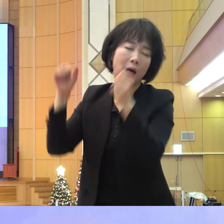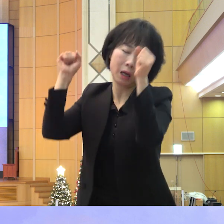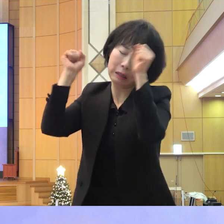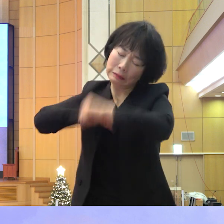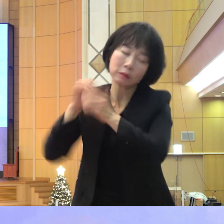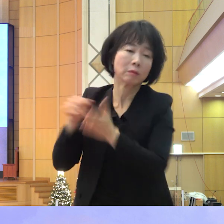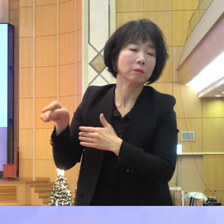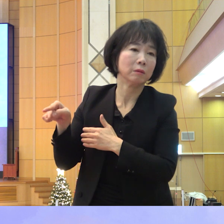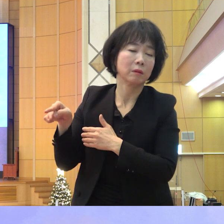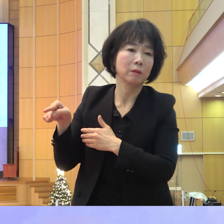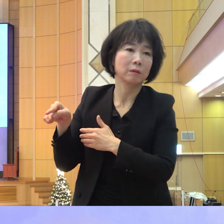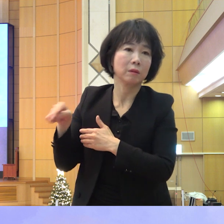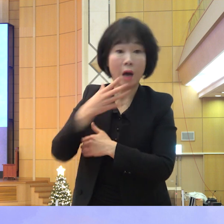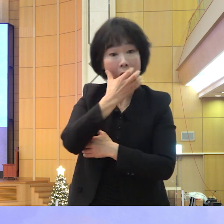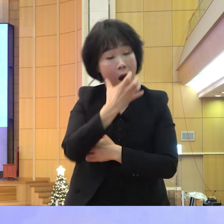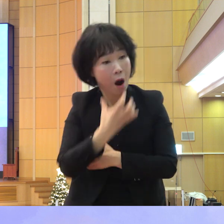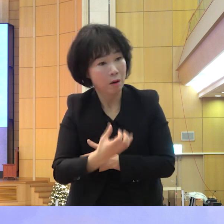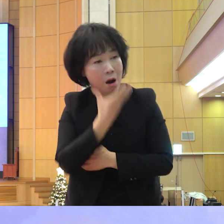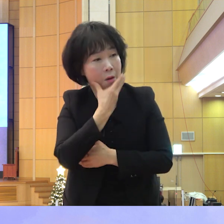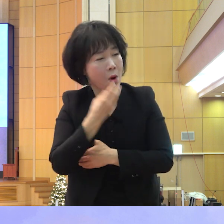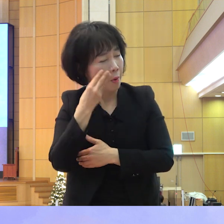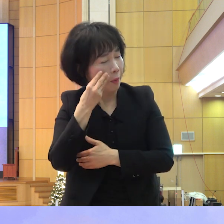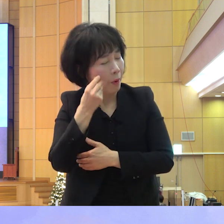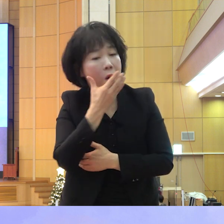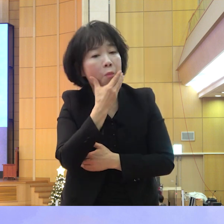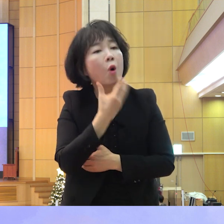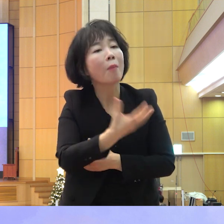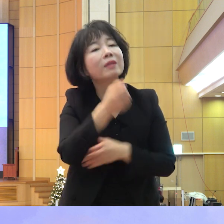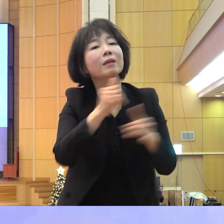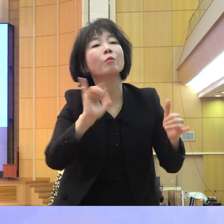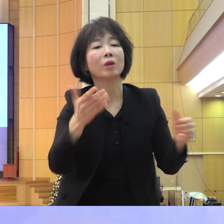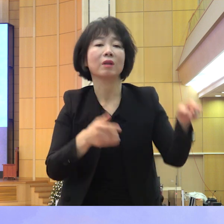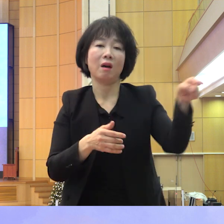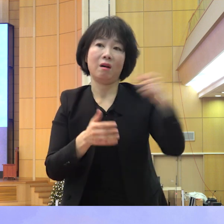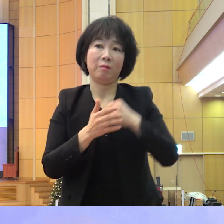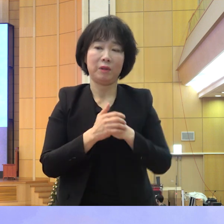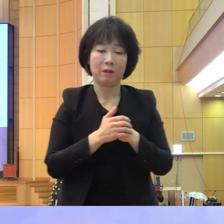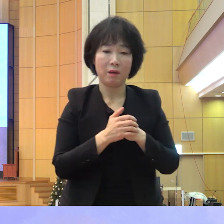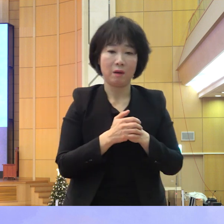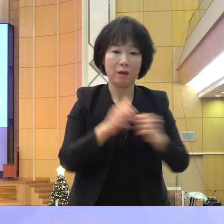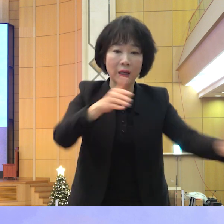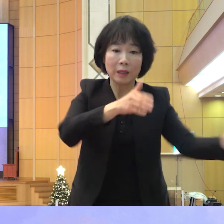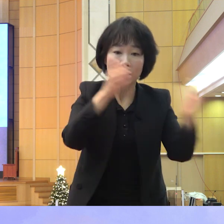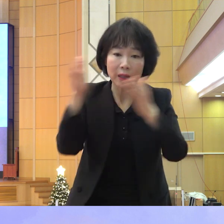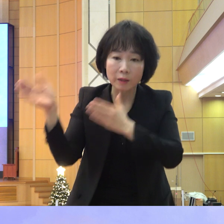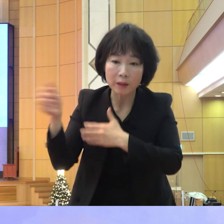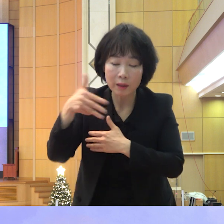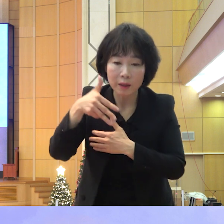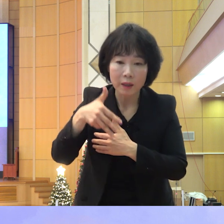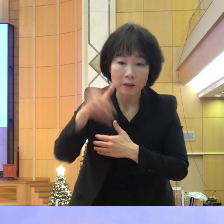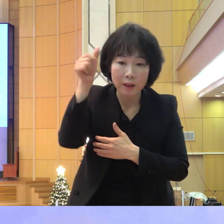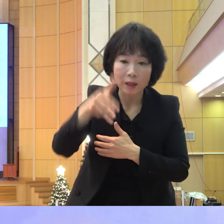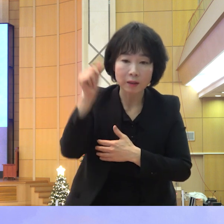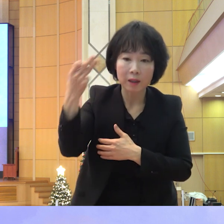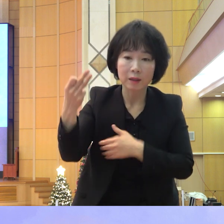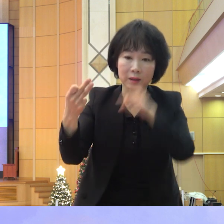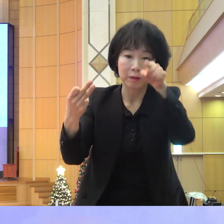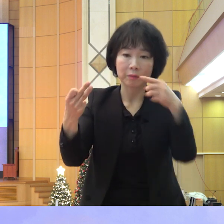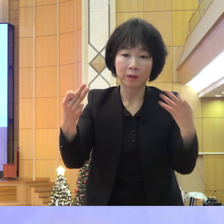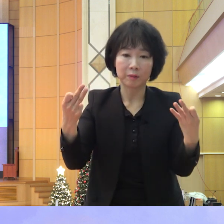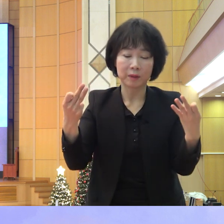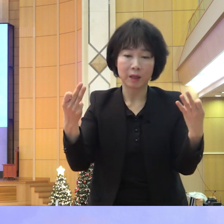됐잖아. 그리고 영원히 복 있는 사람 됐잖아. 창세기 13장 14절 보겠습니다.